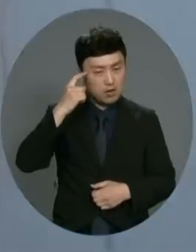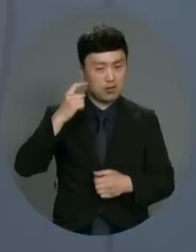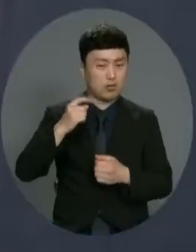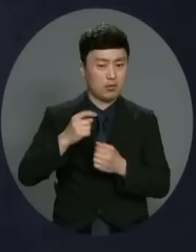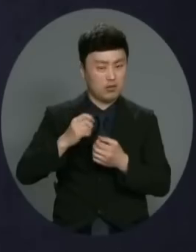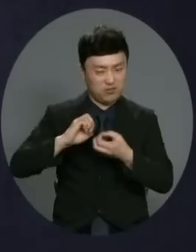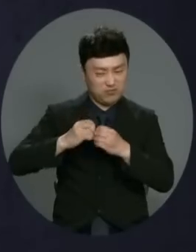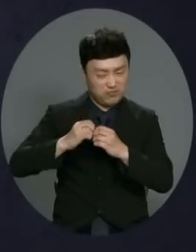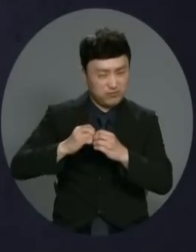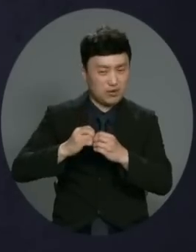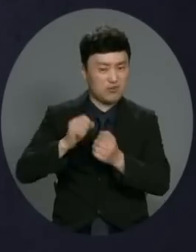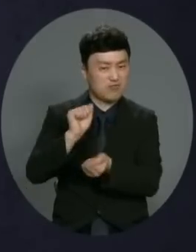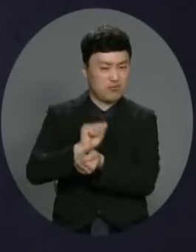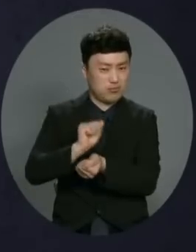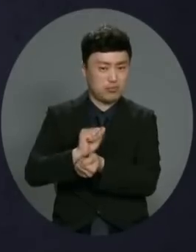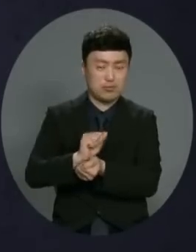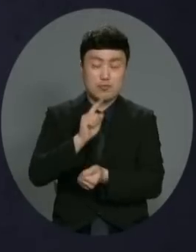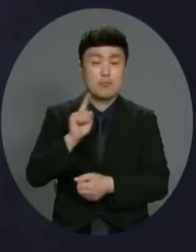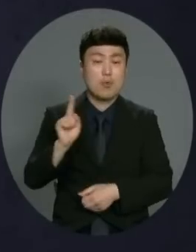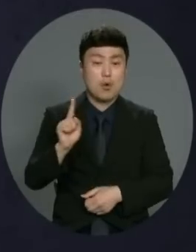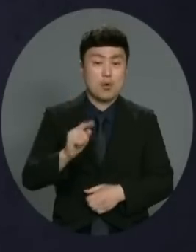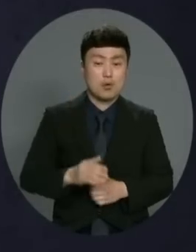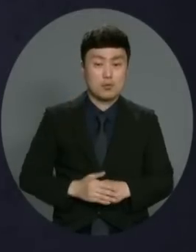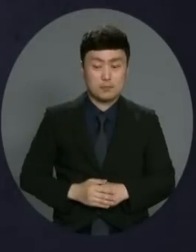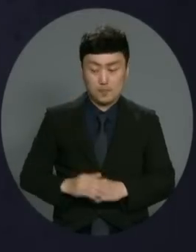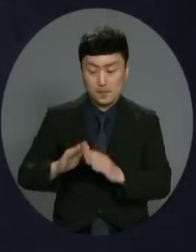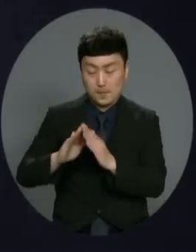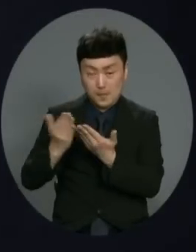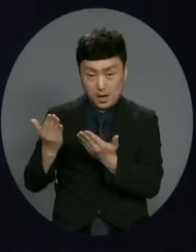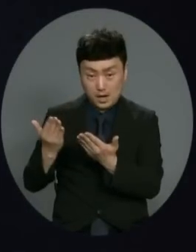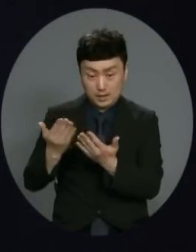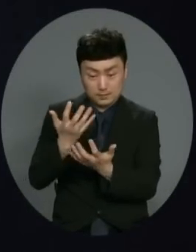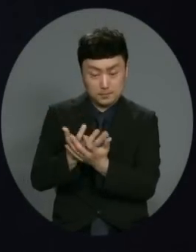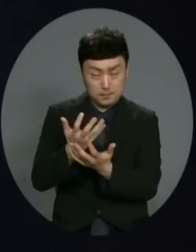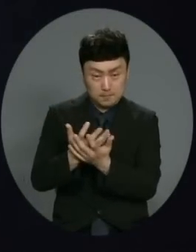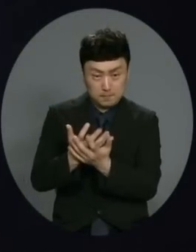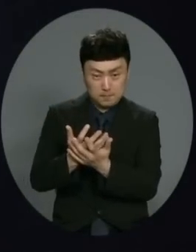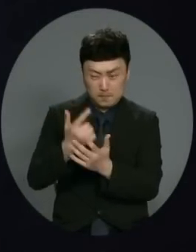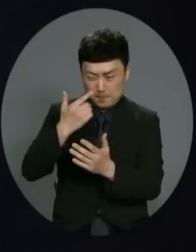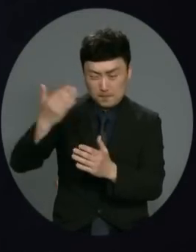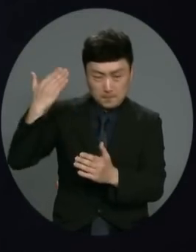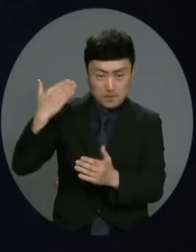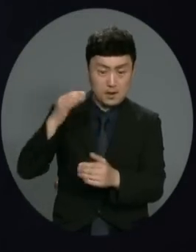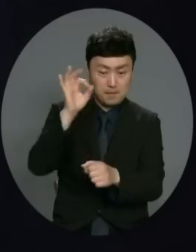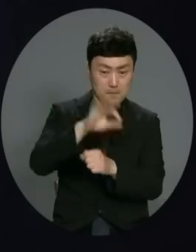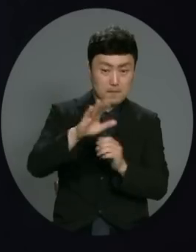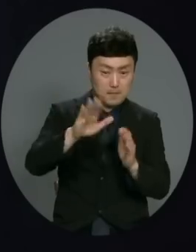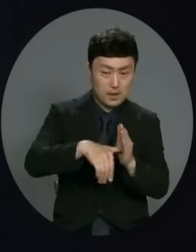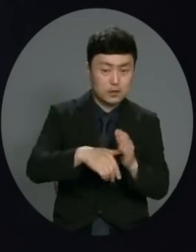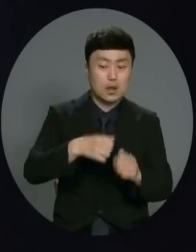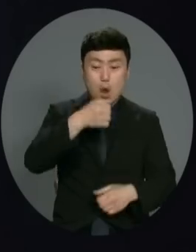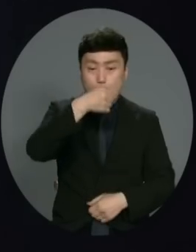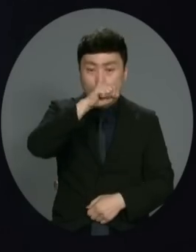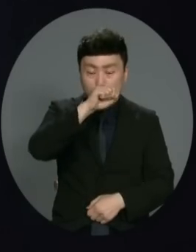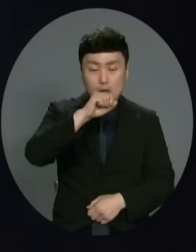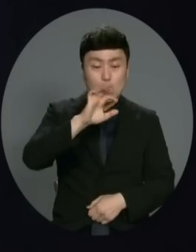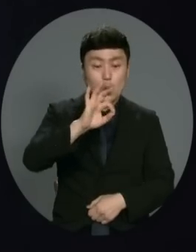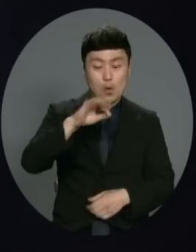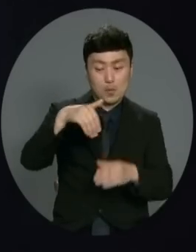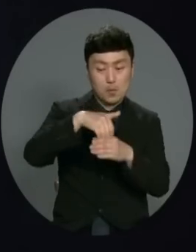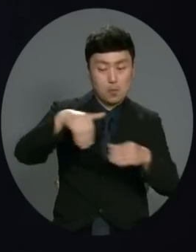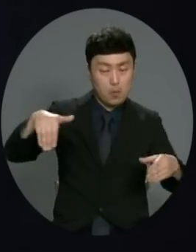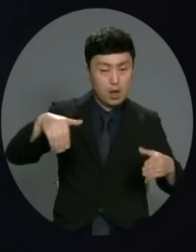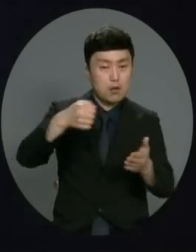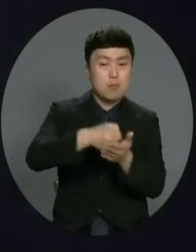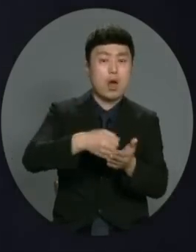들이댔습니다 동양대에서 고문서 등을 다시 사는 구입대금 지급을 결의할 당시 실제 회계처리가 마무리되지